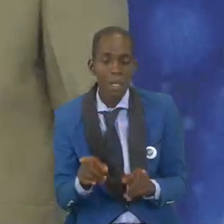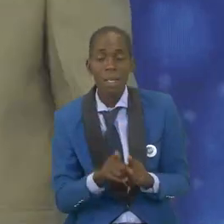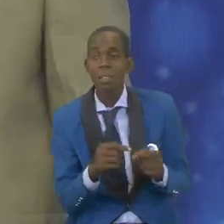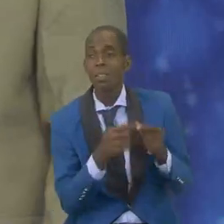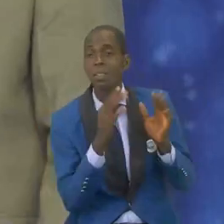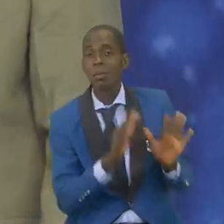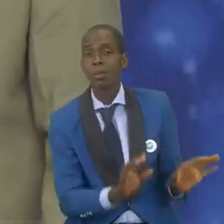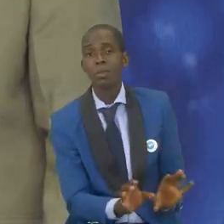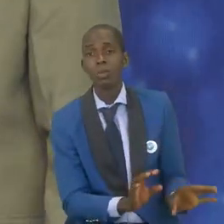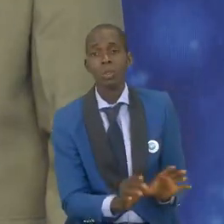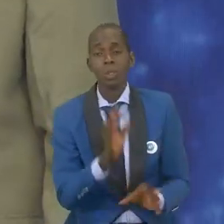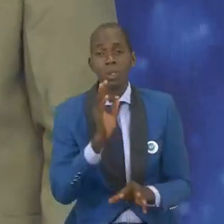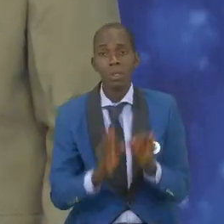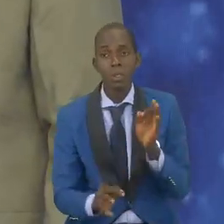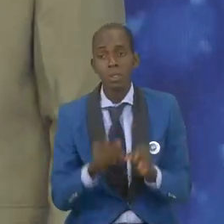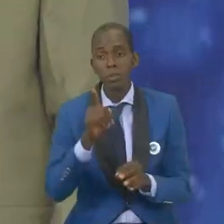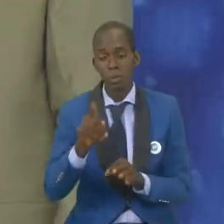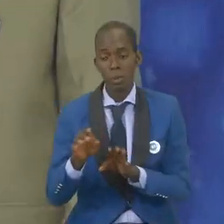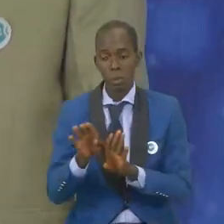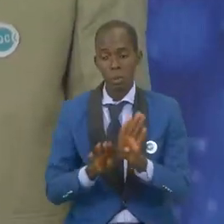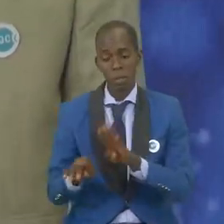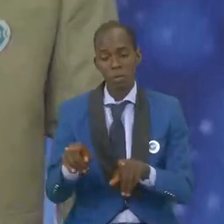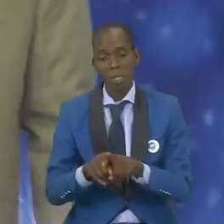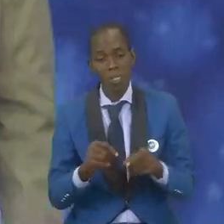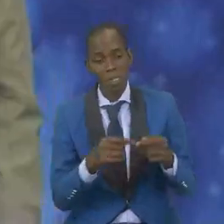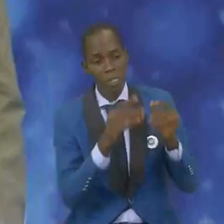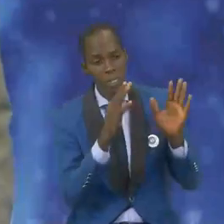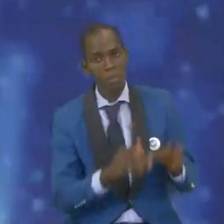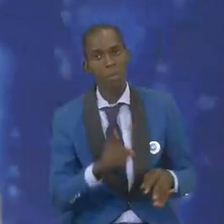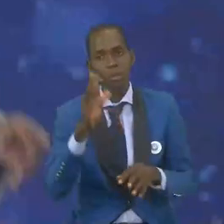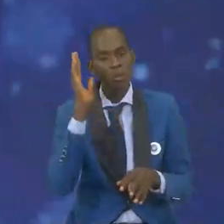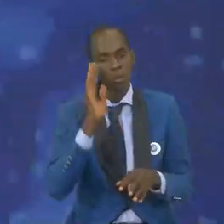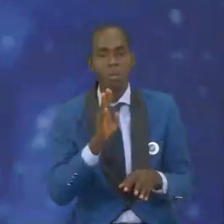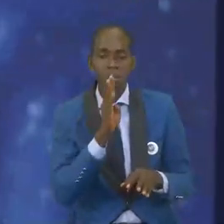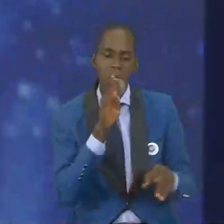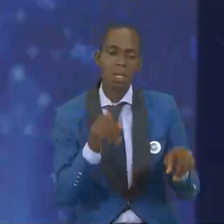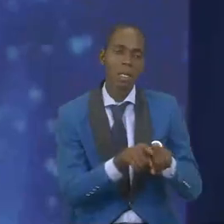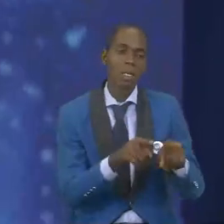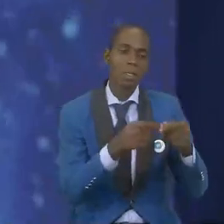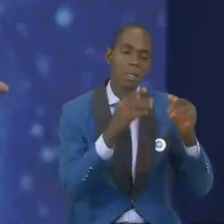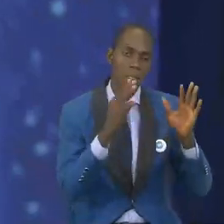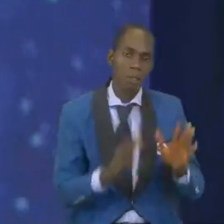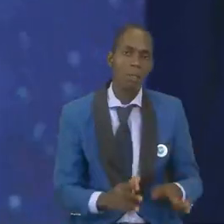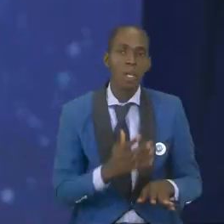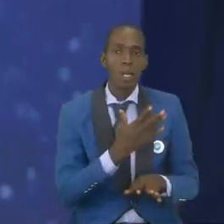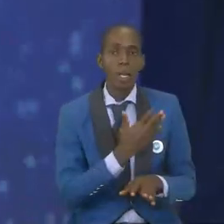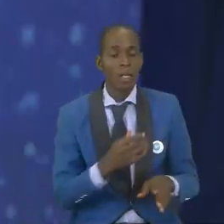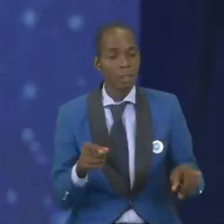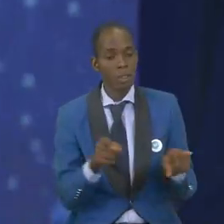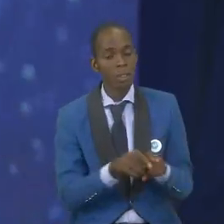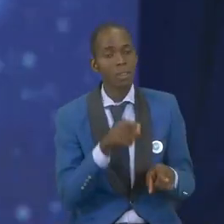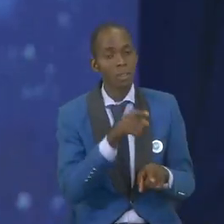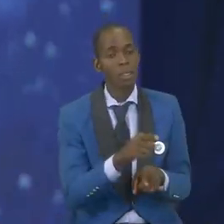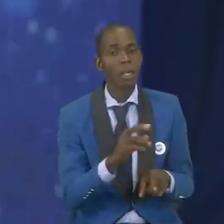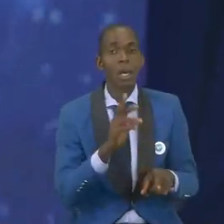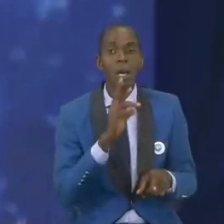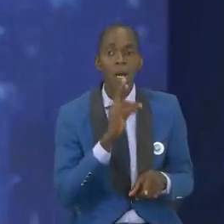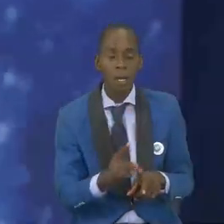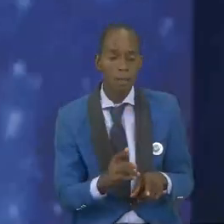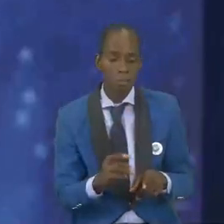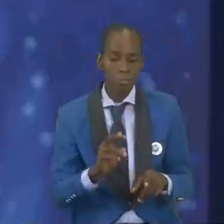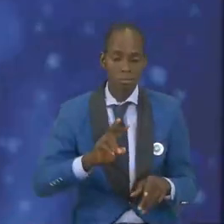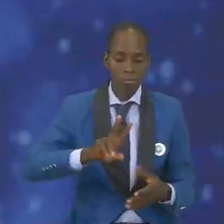dans aucune manœuvre secrète comme les ennemis. Si tu agis comme eux, tu seras comme